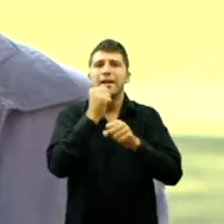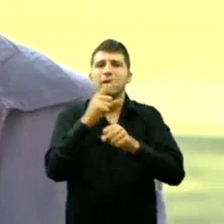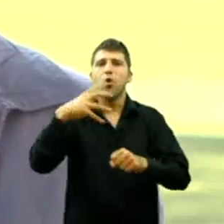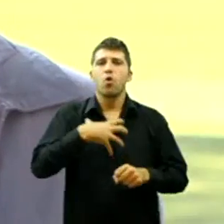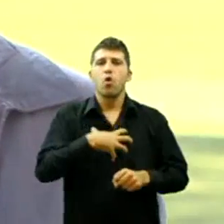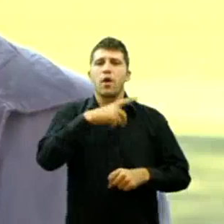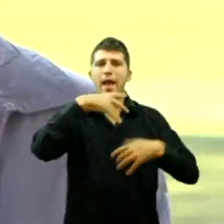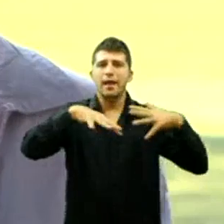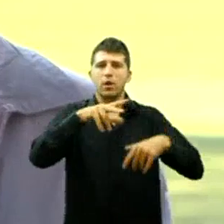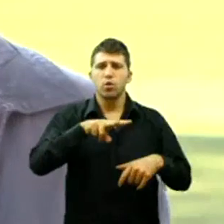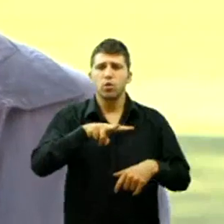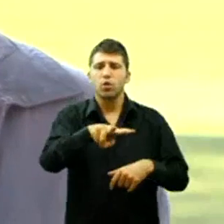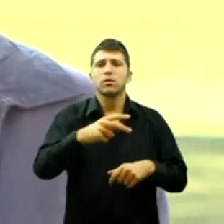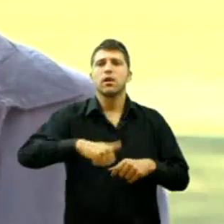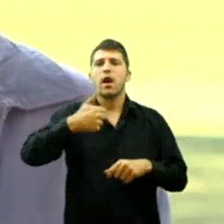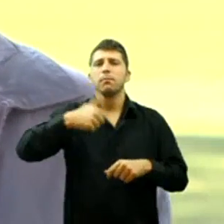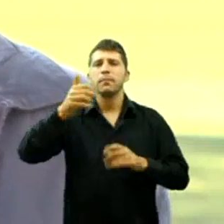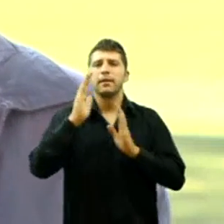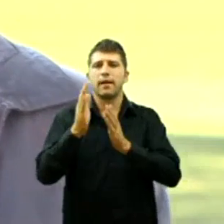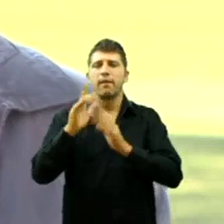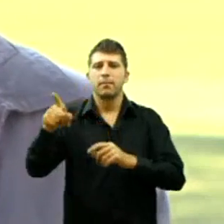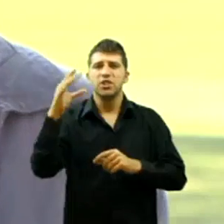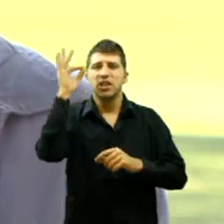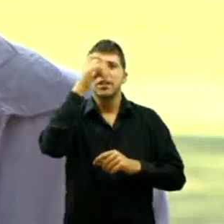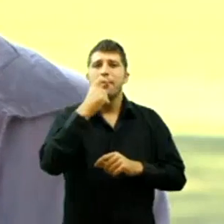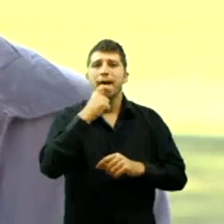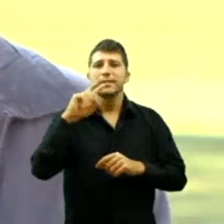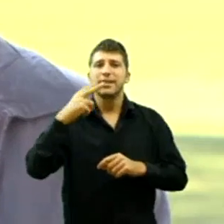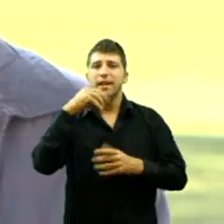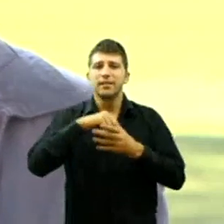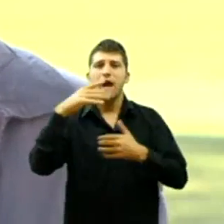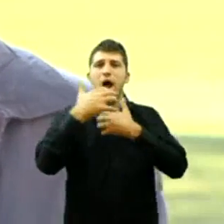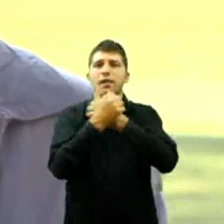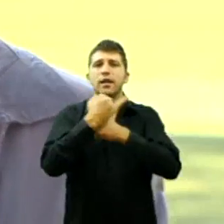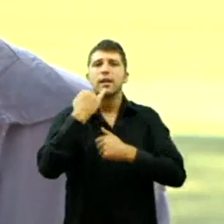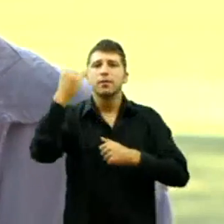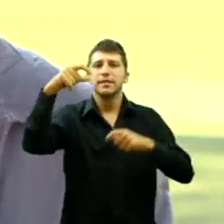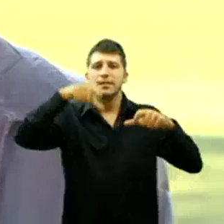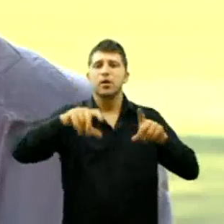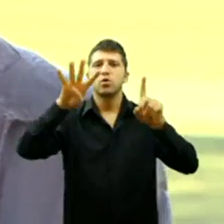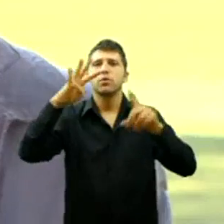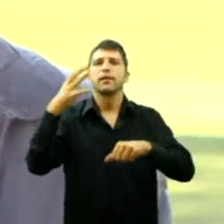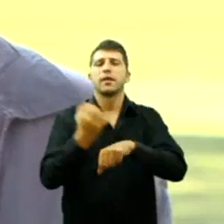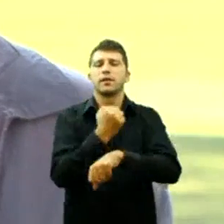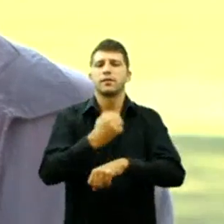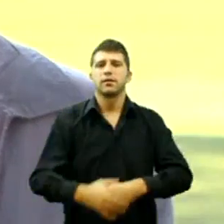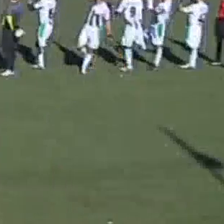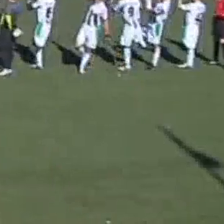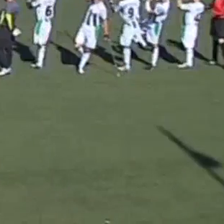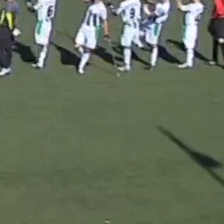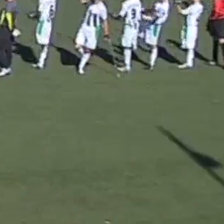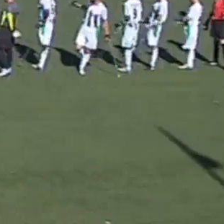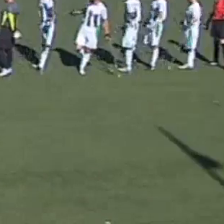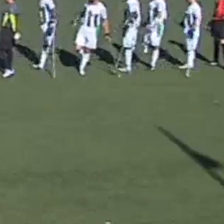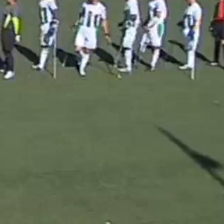Konya anons yapıyor. Doğru dizgin devam ediyor. Yeşil Beyazlılar Antalya deplasmanında sahadan 4-1'lik galibiyetle ayrıldı.